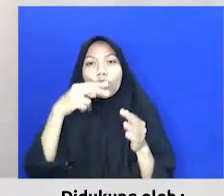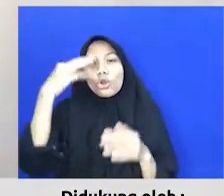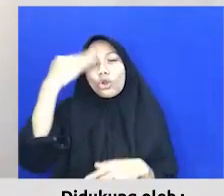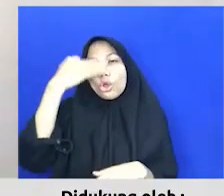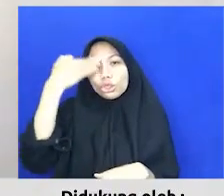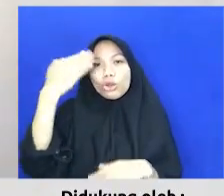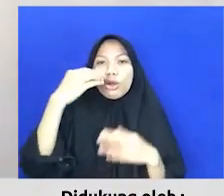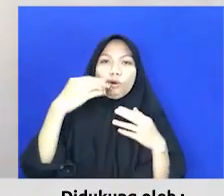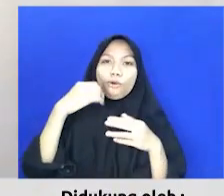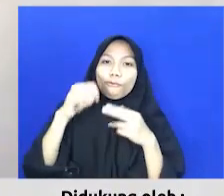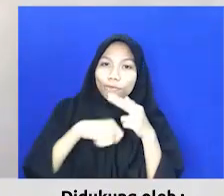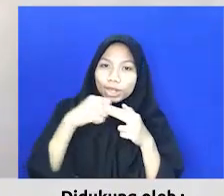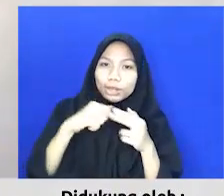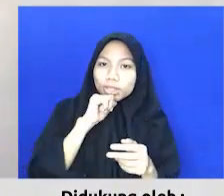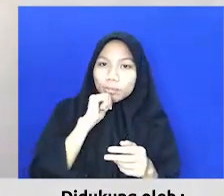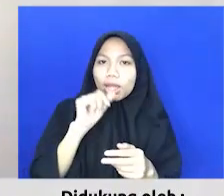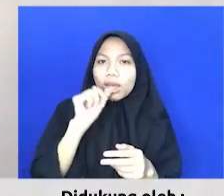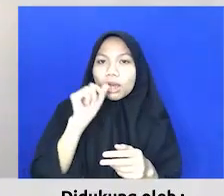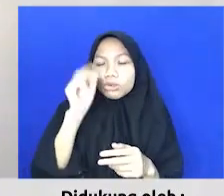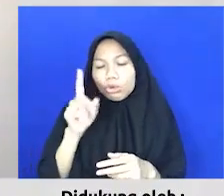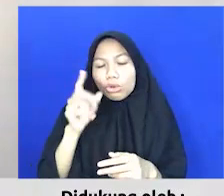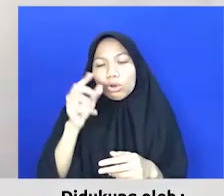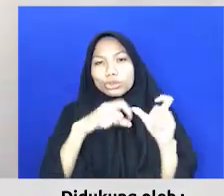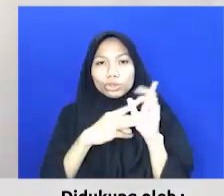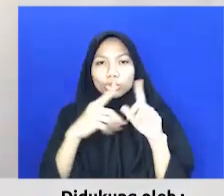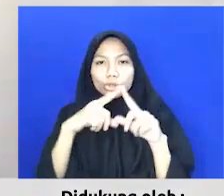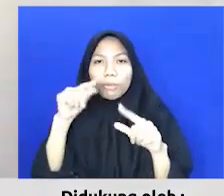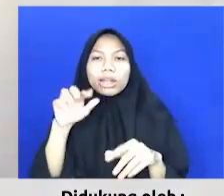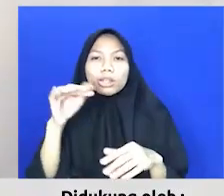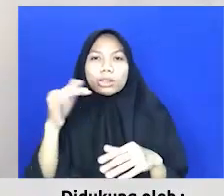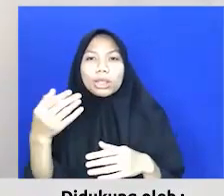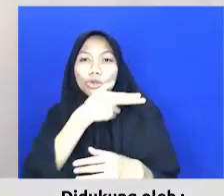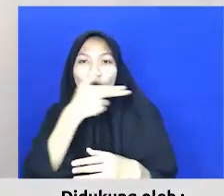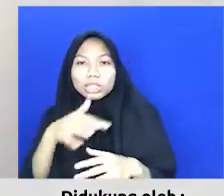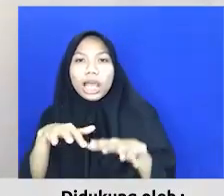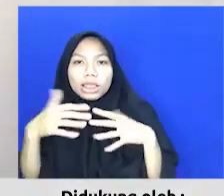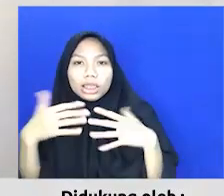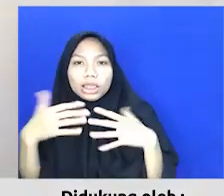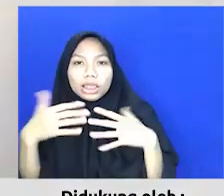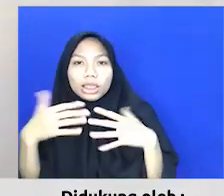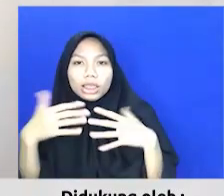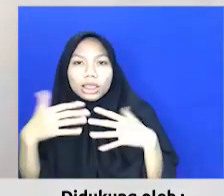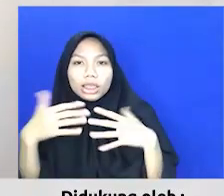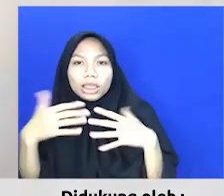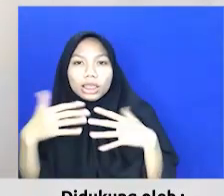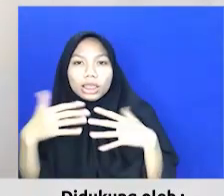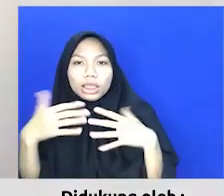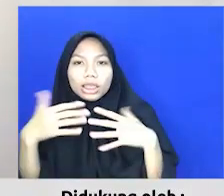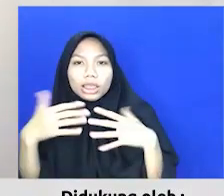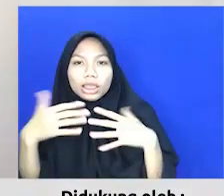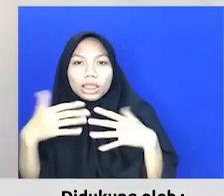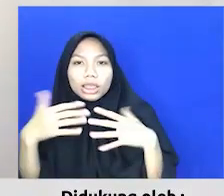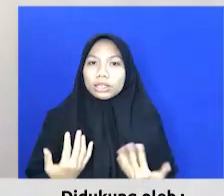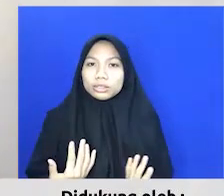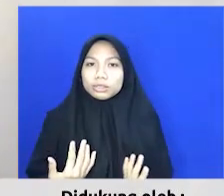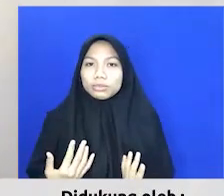artistik, estetik gitu. Oke, malam ini kita akan membicarakan mungkin karena